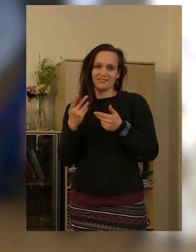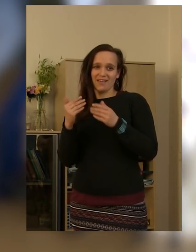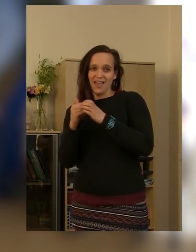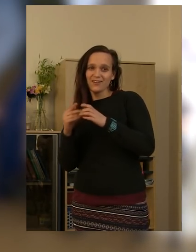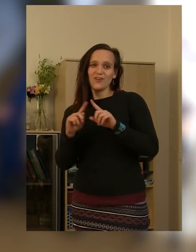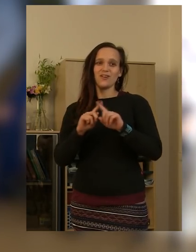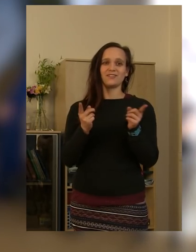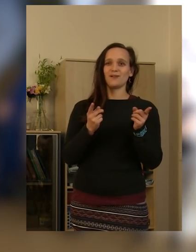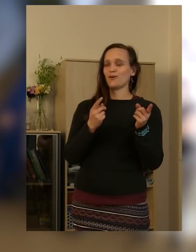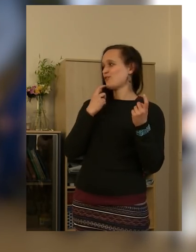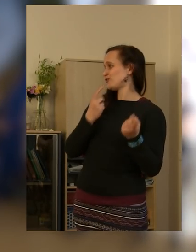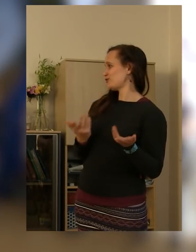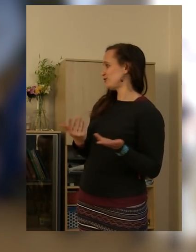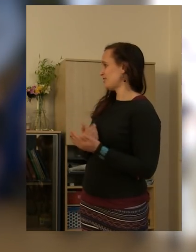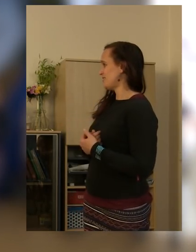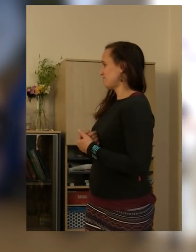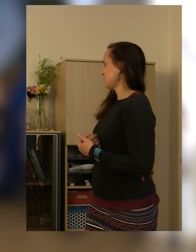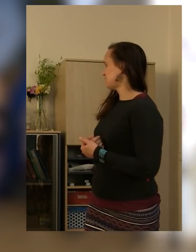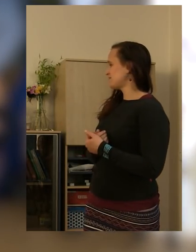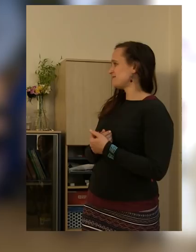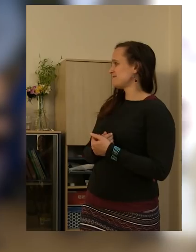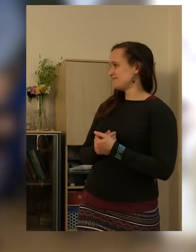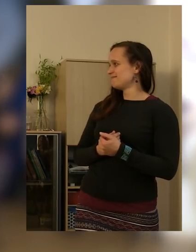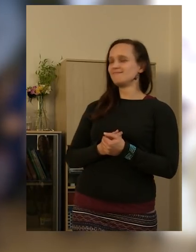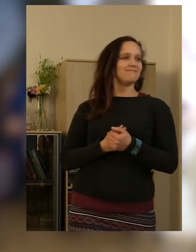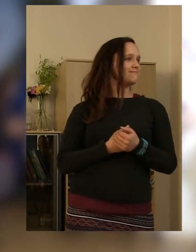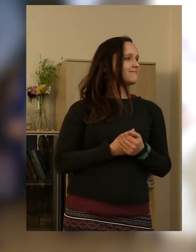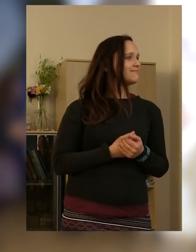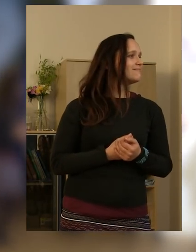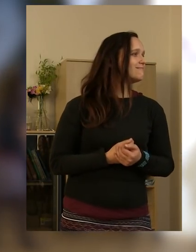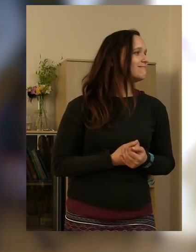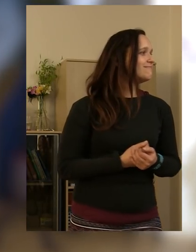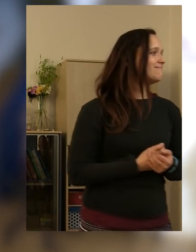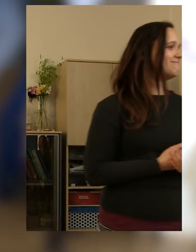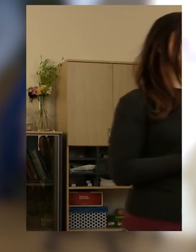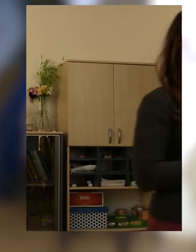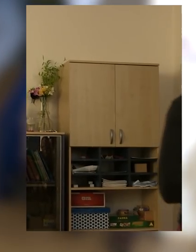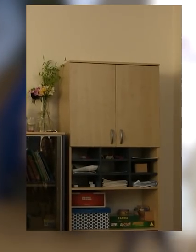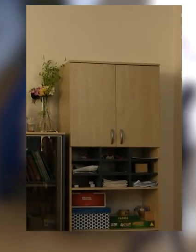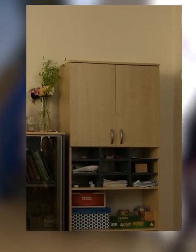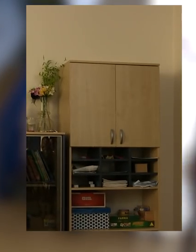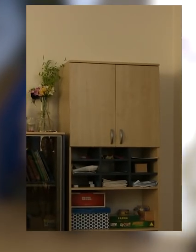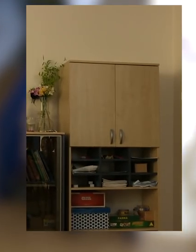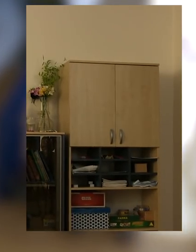té duše a ega, kam patří přání a kam patří svědomí do jaké z těch oblastí.